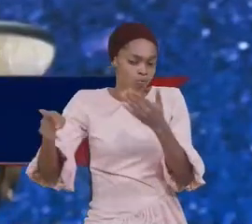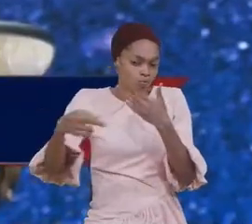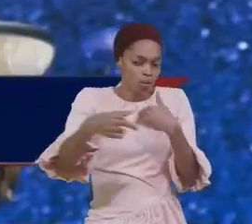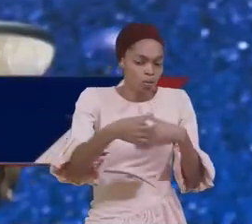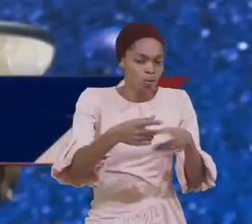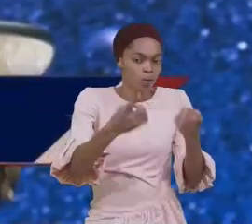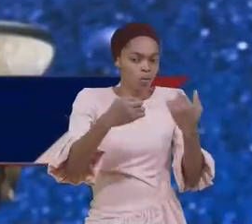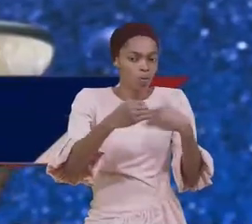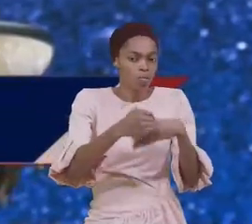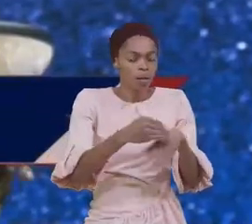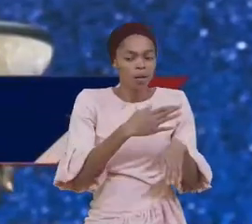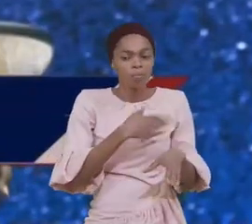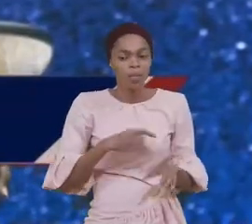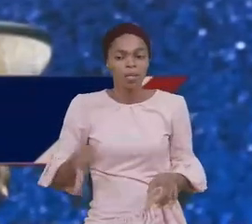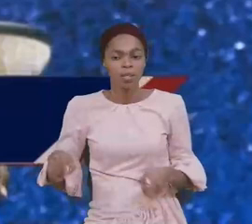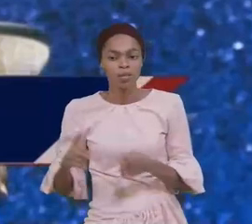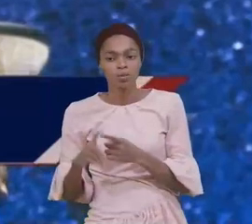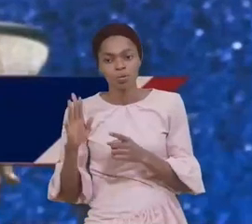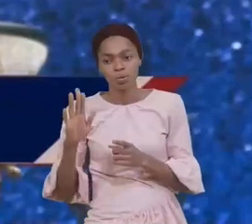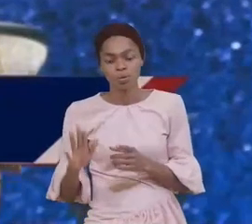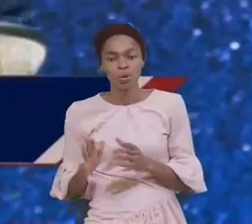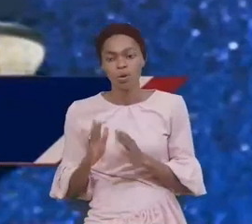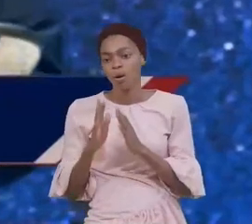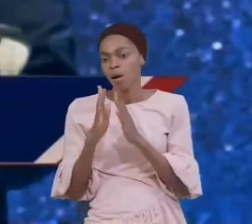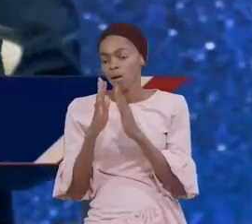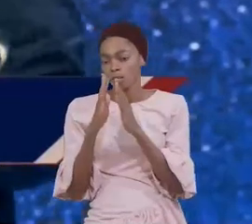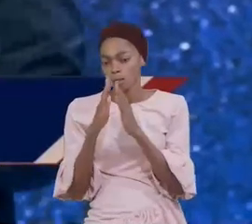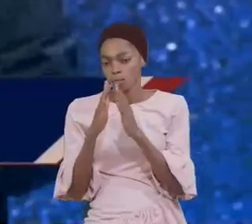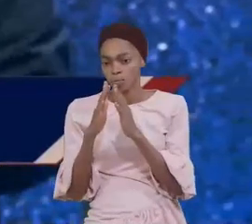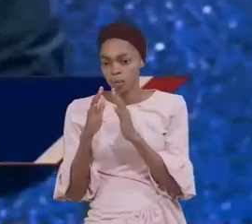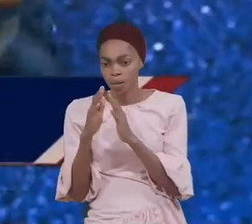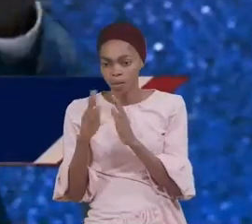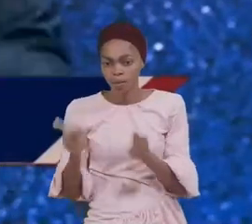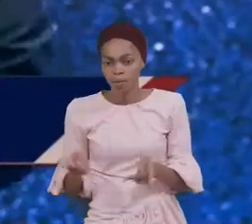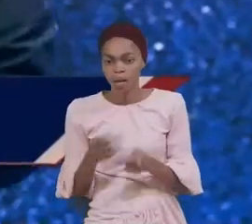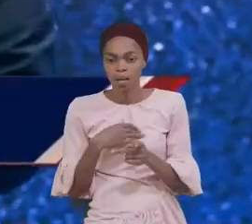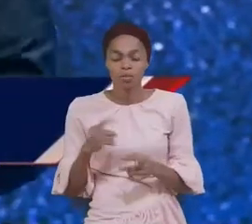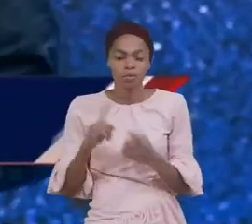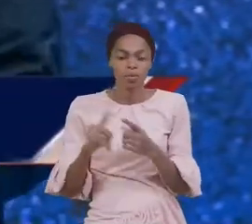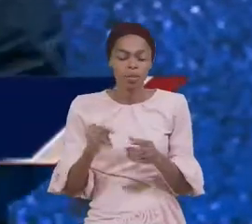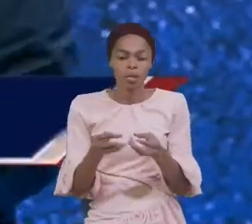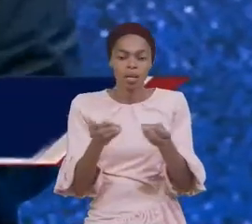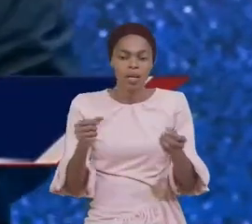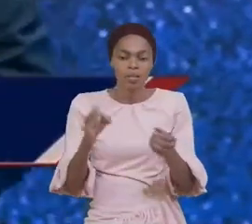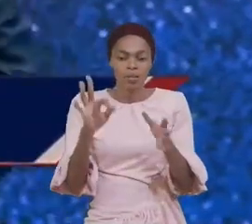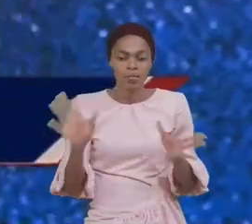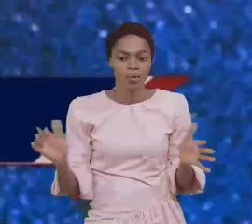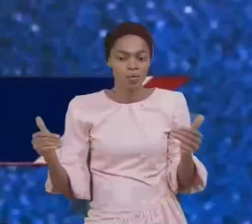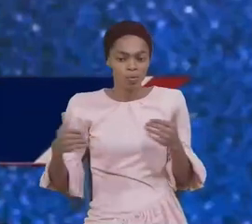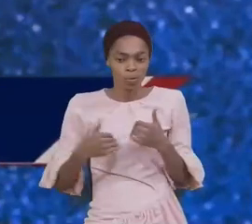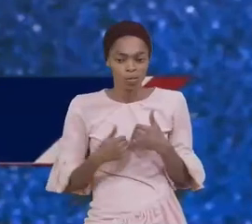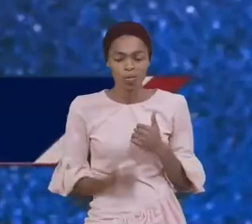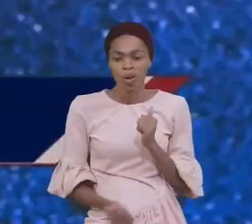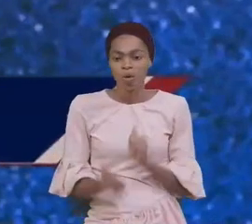pays qui vous appartient et que Moïse, serviteur de l'Éternel, vous